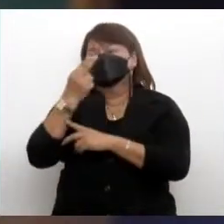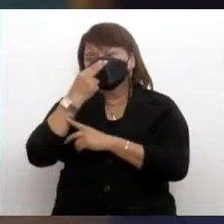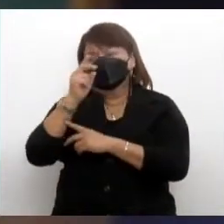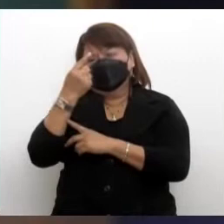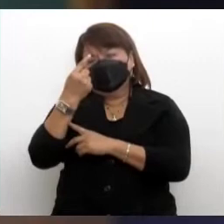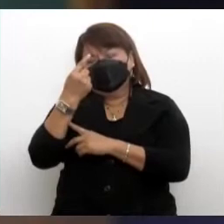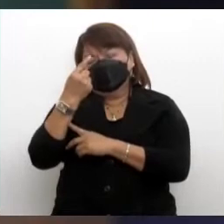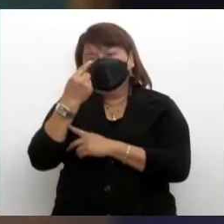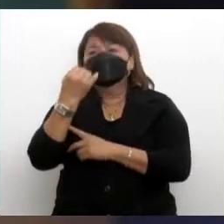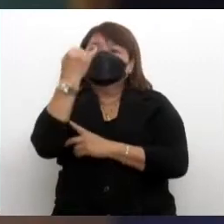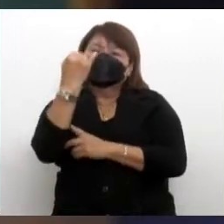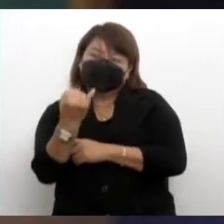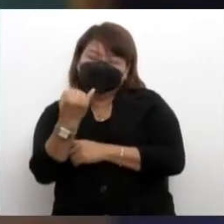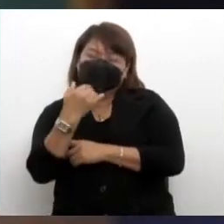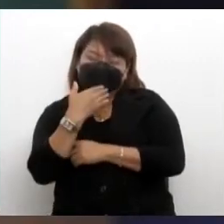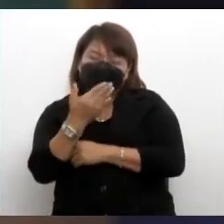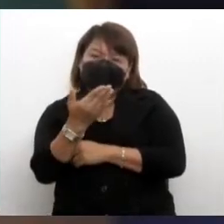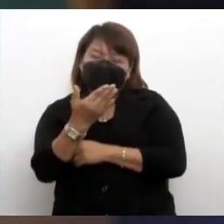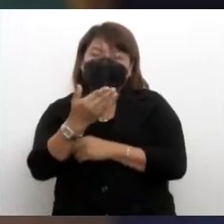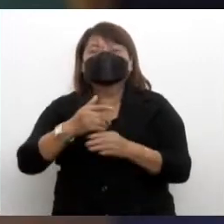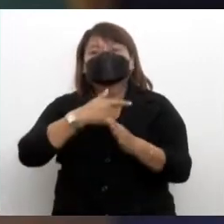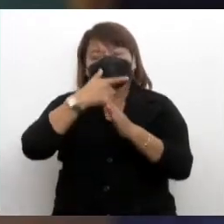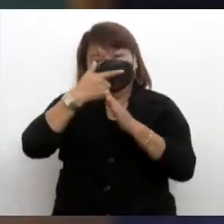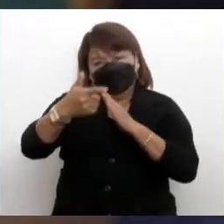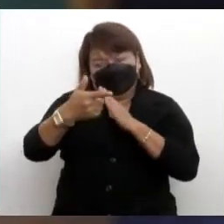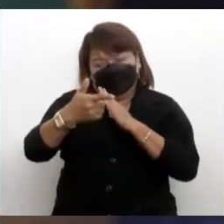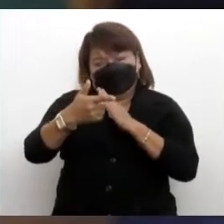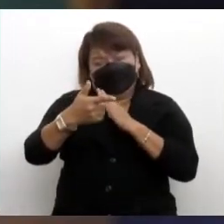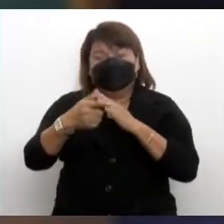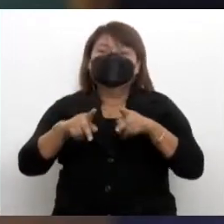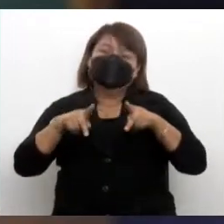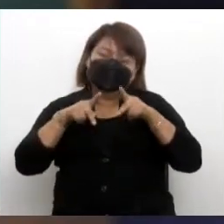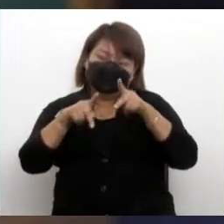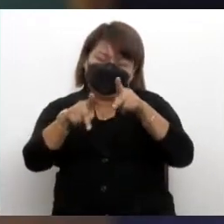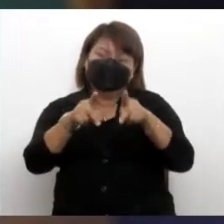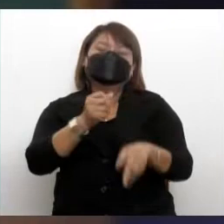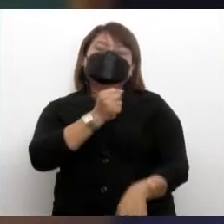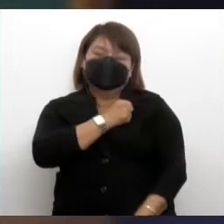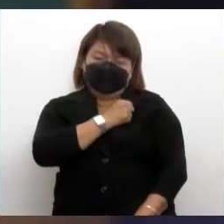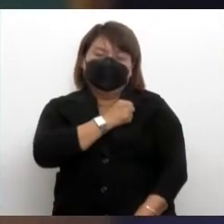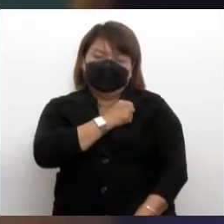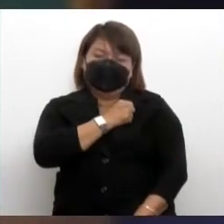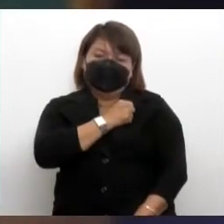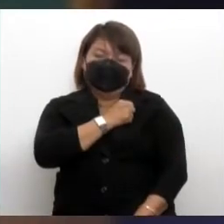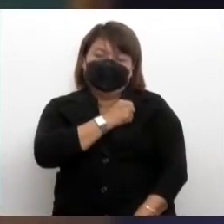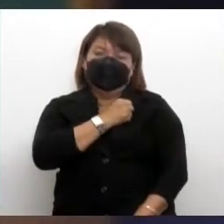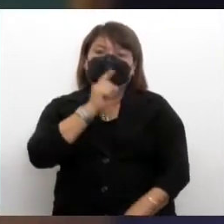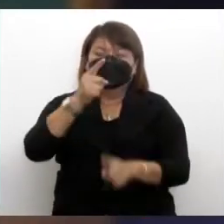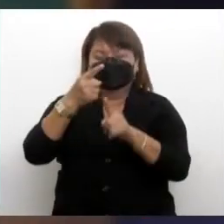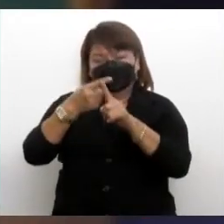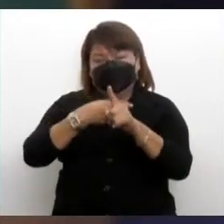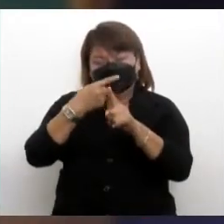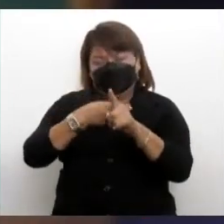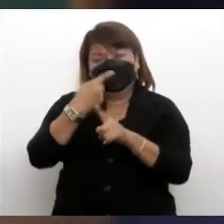าสมันอย่างนี้ตลอดก็เลยเลิกเลยตั้งแต่นั้นพยายามอดพอผ่านสักเดือนไม่ได้มันจะเริ่มเหม็นนะบุ